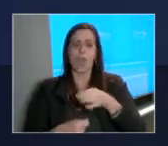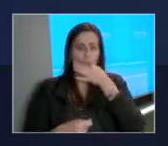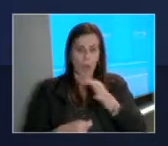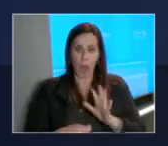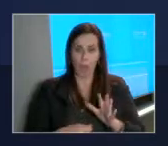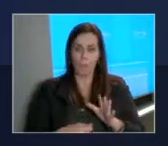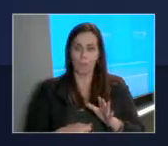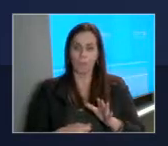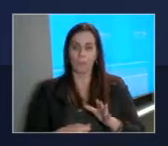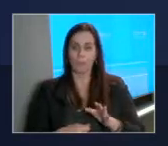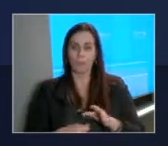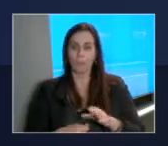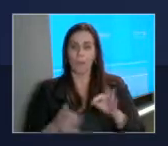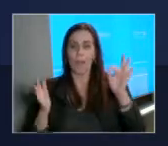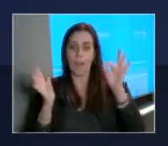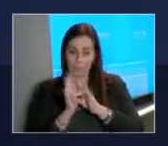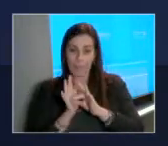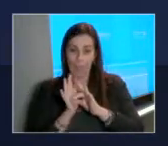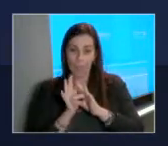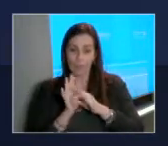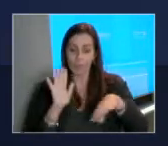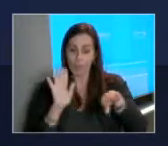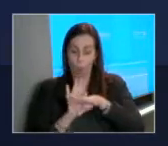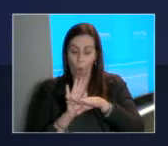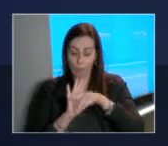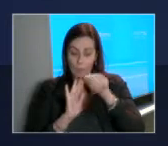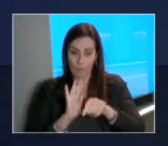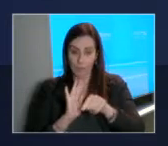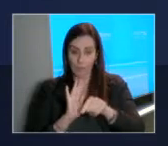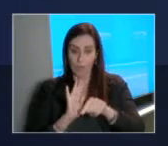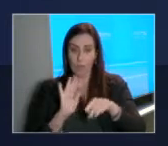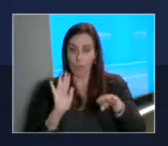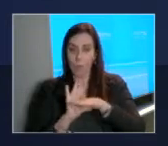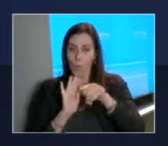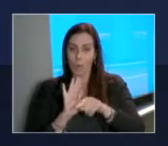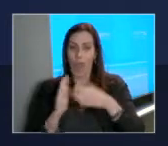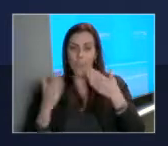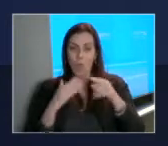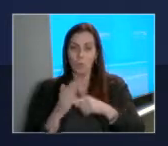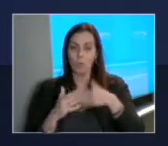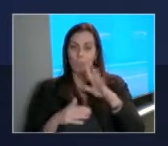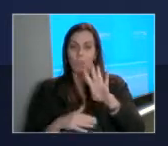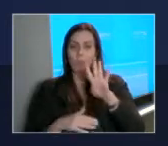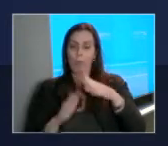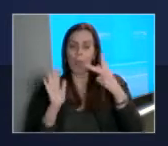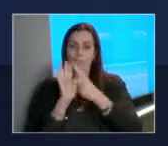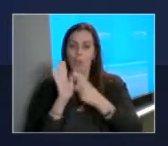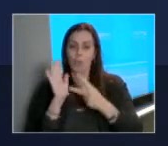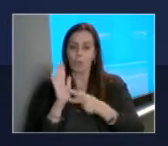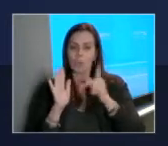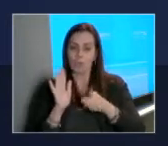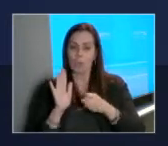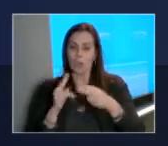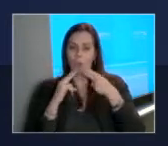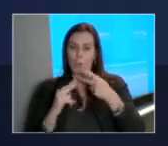השאלה, ולסעיף של החוק הדיוני, של החסינות הדיונית, ניתנו ארבעה קריטריונים שצריך